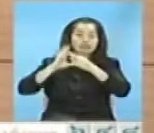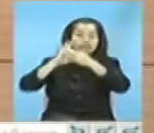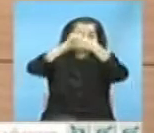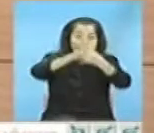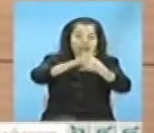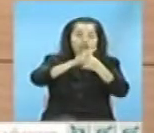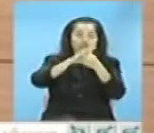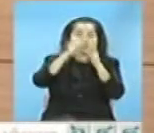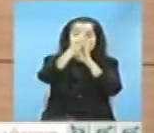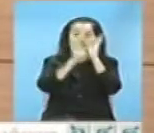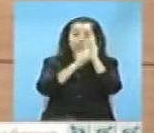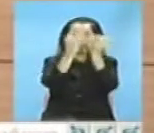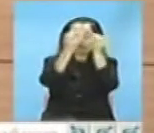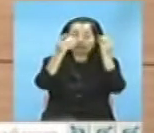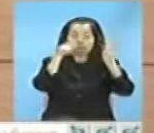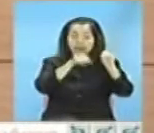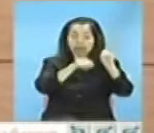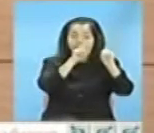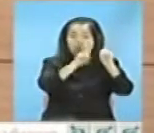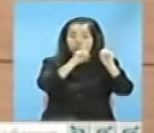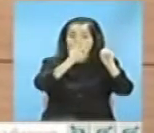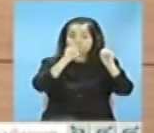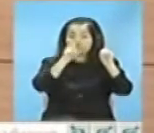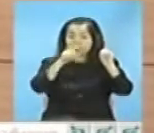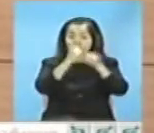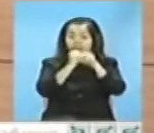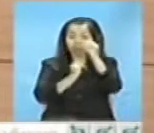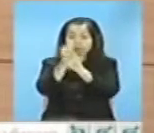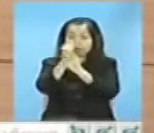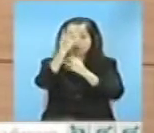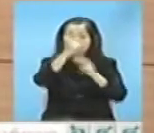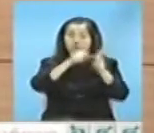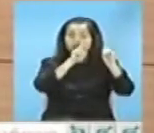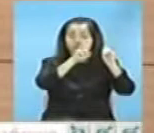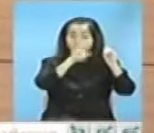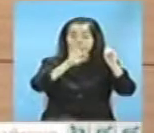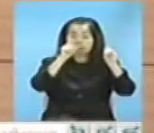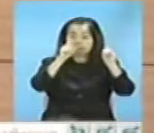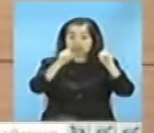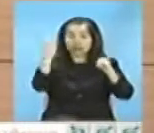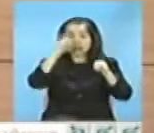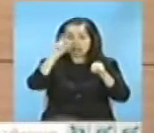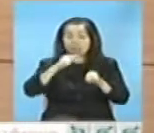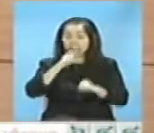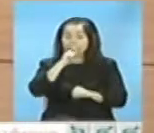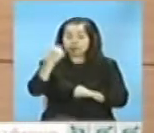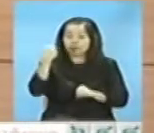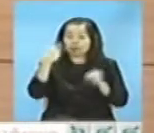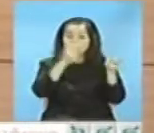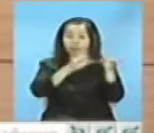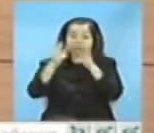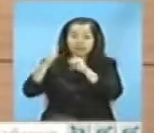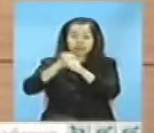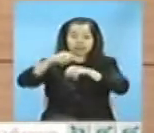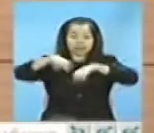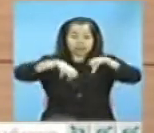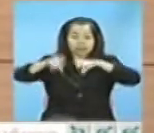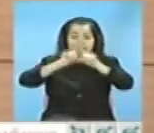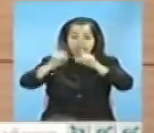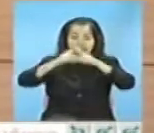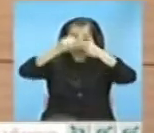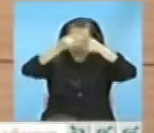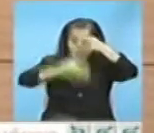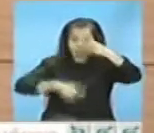รา291นั้นเป็นสิ่งที่ถูกต้องเพราะรัฐธรรมนูญมาตรา291นั้นได้บอกกระบวนการในการดำเนินการต่างๆที่ชัดเจ